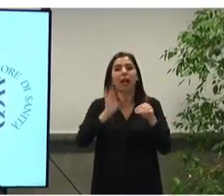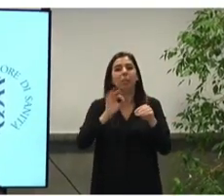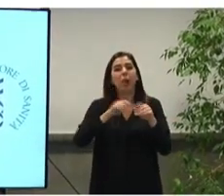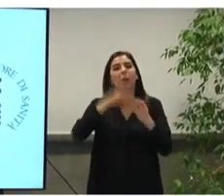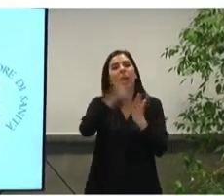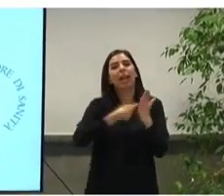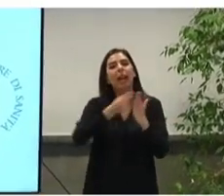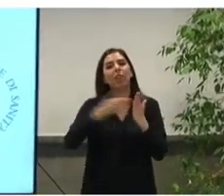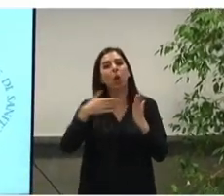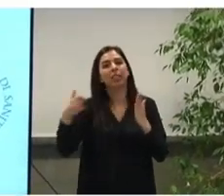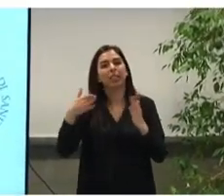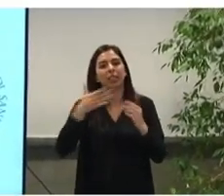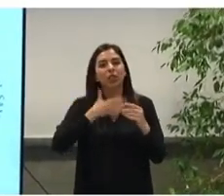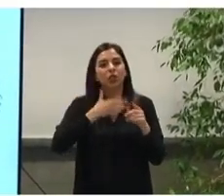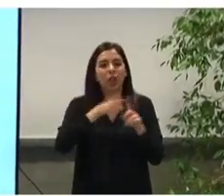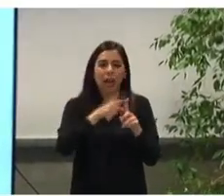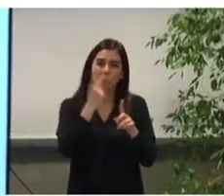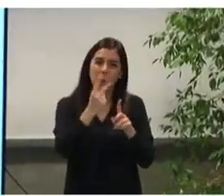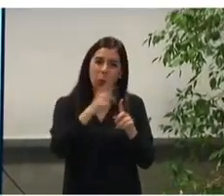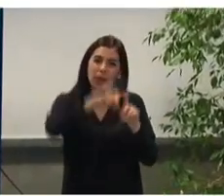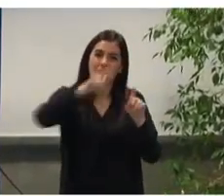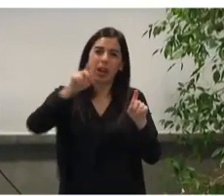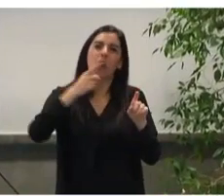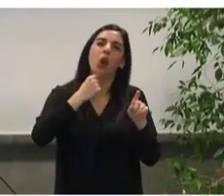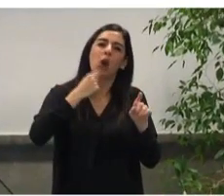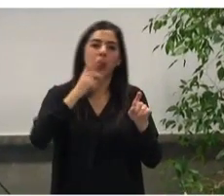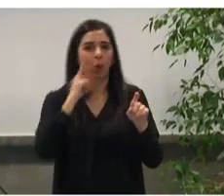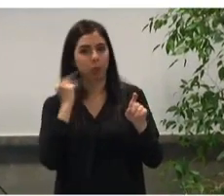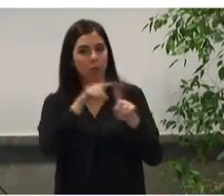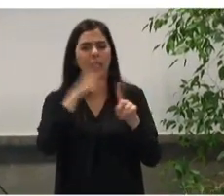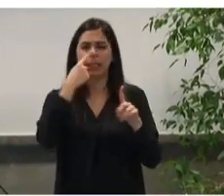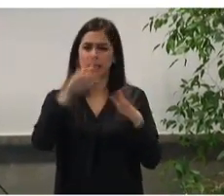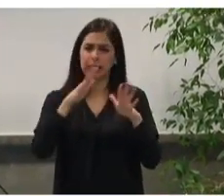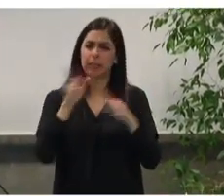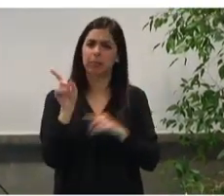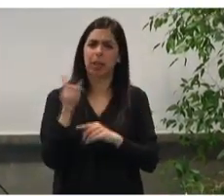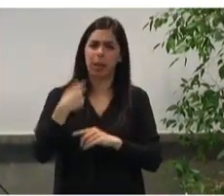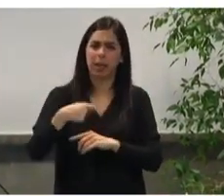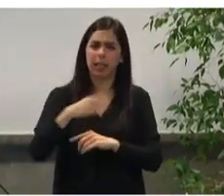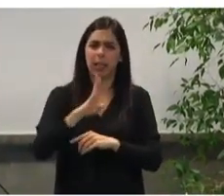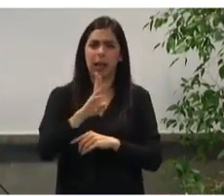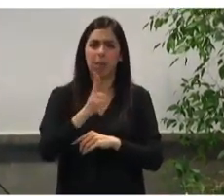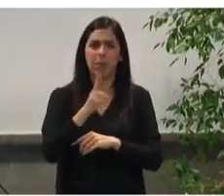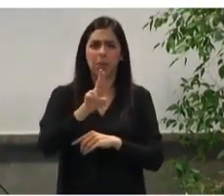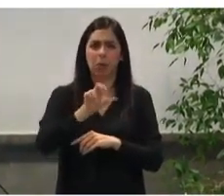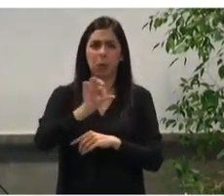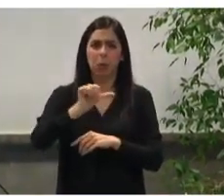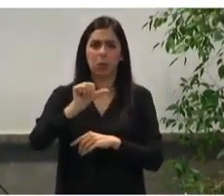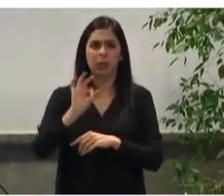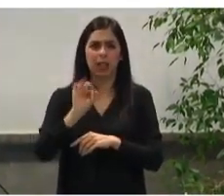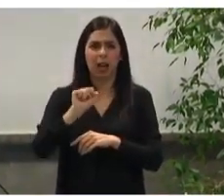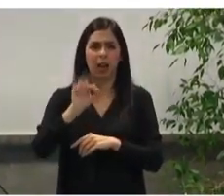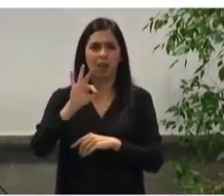di sinistra, dove ci sono quelle due curve, una rossa e una blu. È simile a quella che ha mostrato il presidente Brusaferro prima, ma è solo per la regione